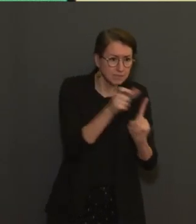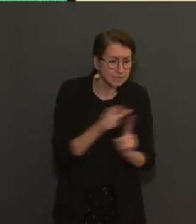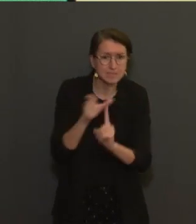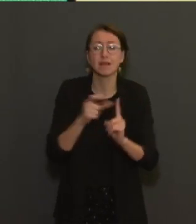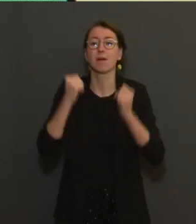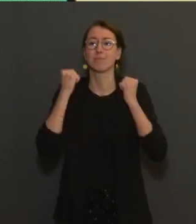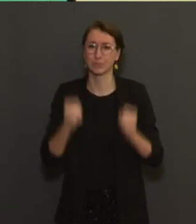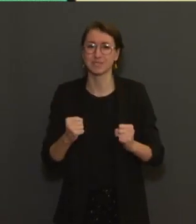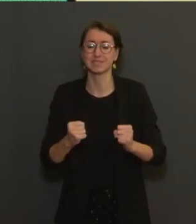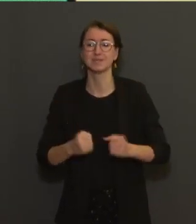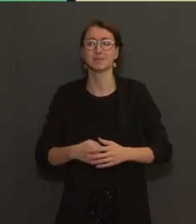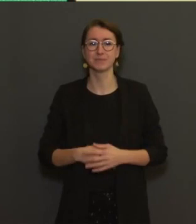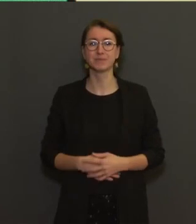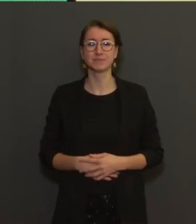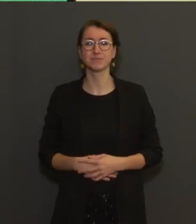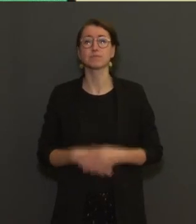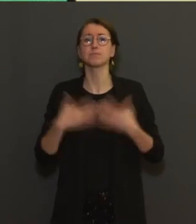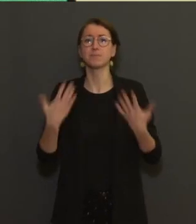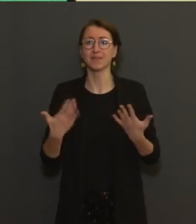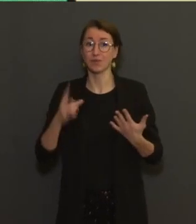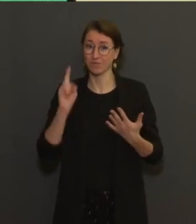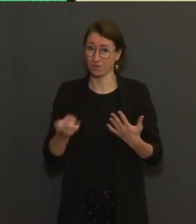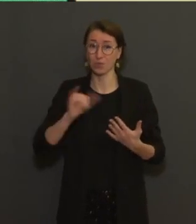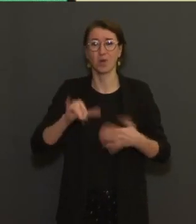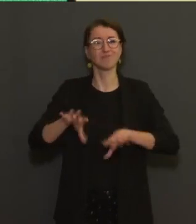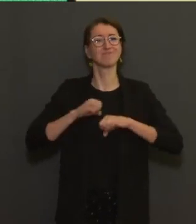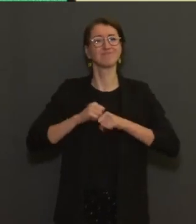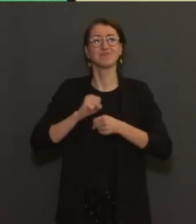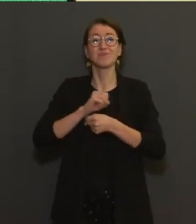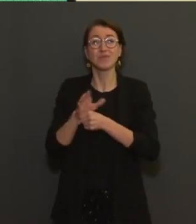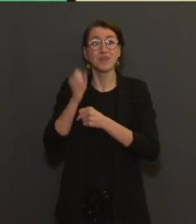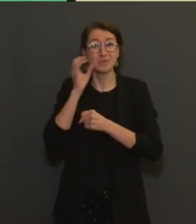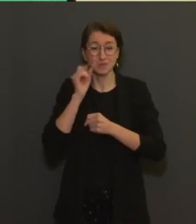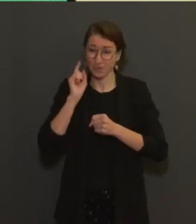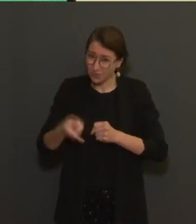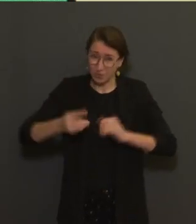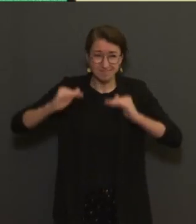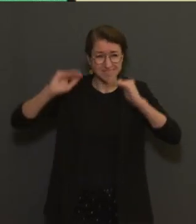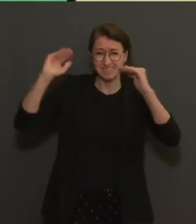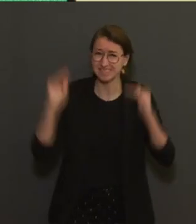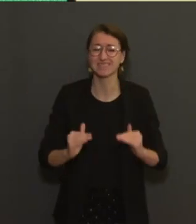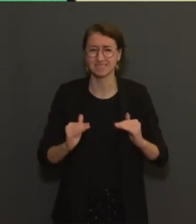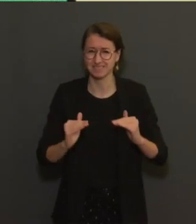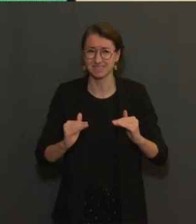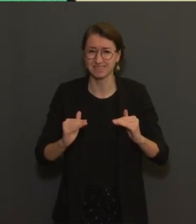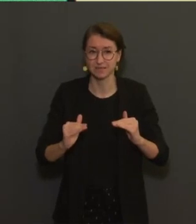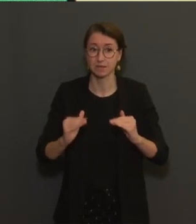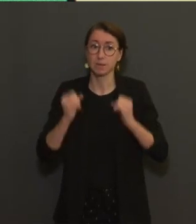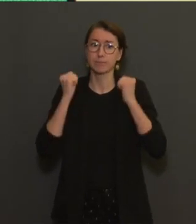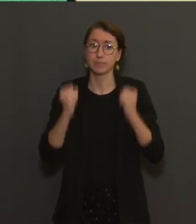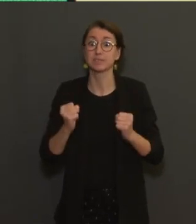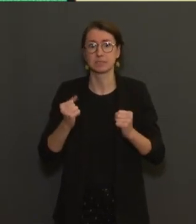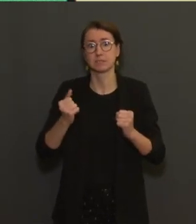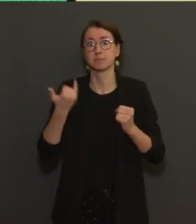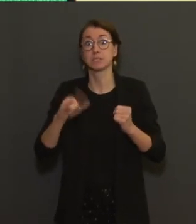gérable, qui reste à définir, de circulation virale, que l'on pourra vraiment dire que ce n'est pas le virus qui conduit notre vie,